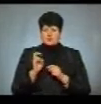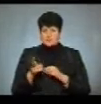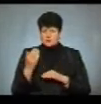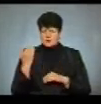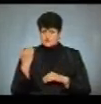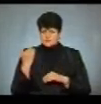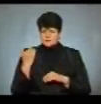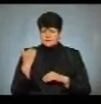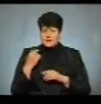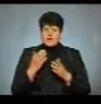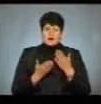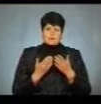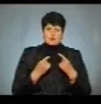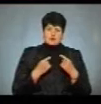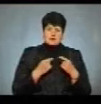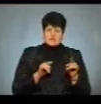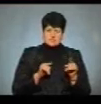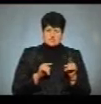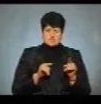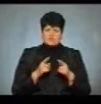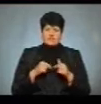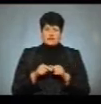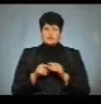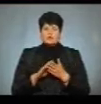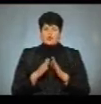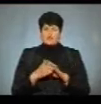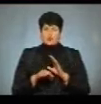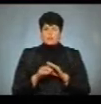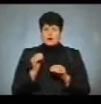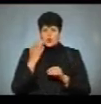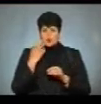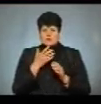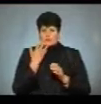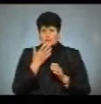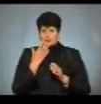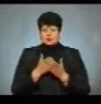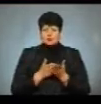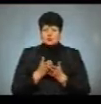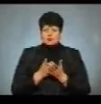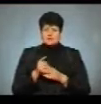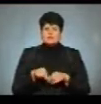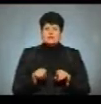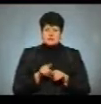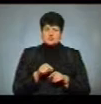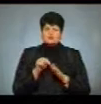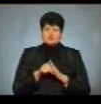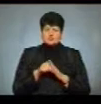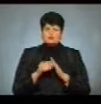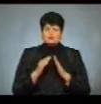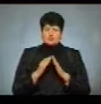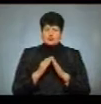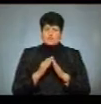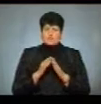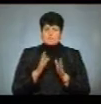або інший вид договору обирають, коли тепломережі будуть обслуговувати їм ті самі внутрішньобудинкові мережі,